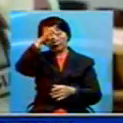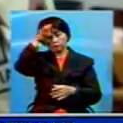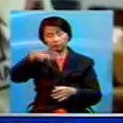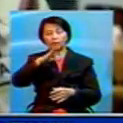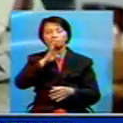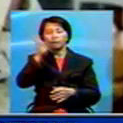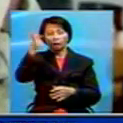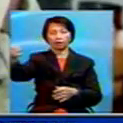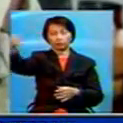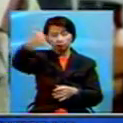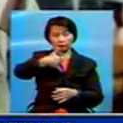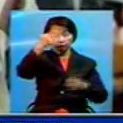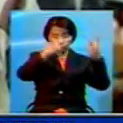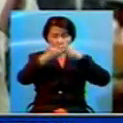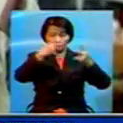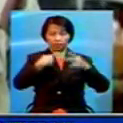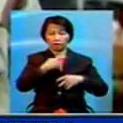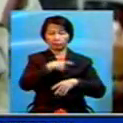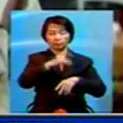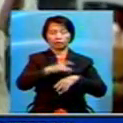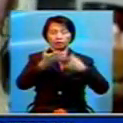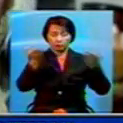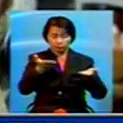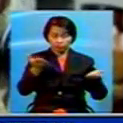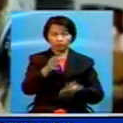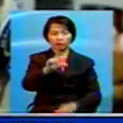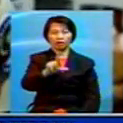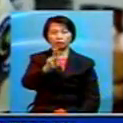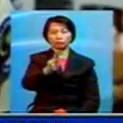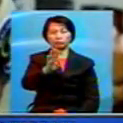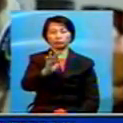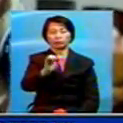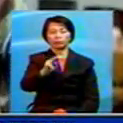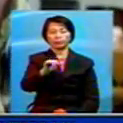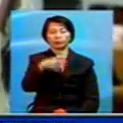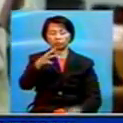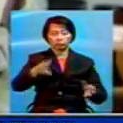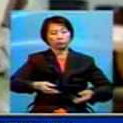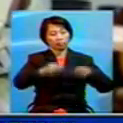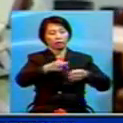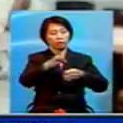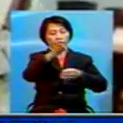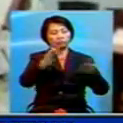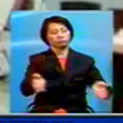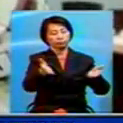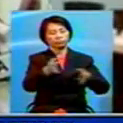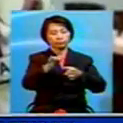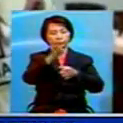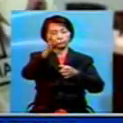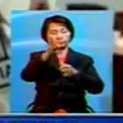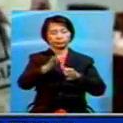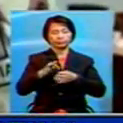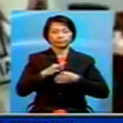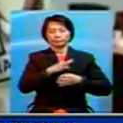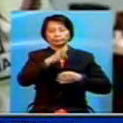datang melawat kami di bumi lumnan dan dia telah melonjakkan semangat kami dan memberi inspirasi P kami